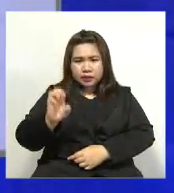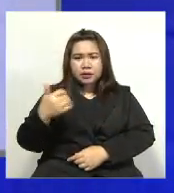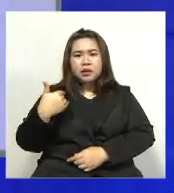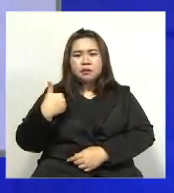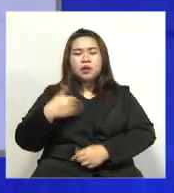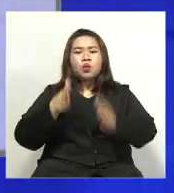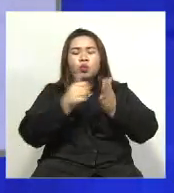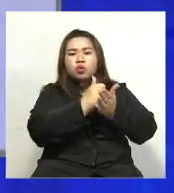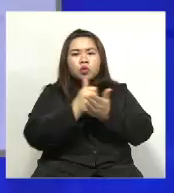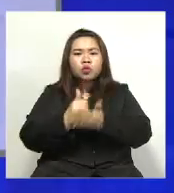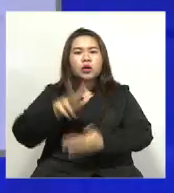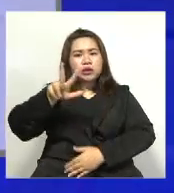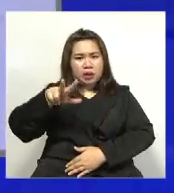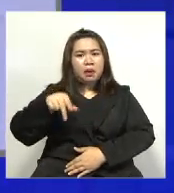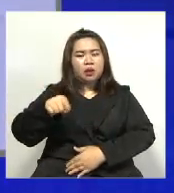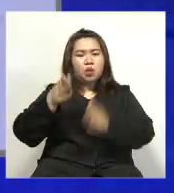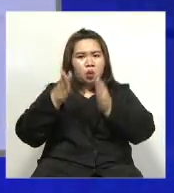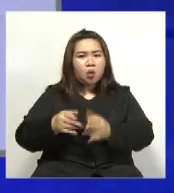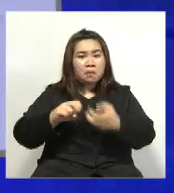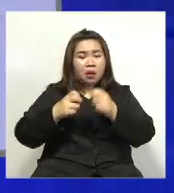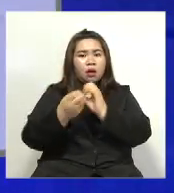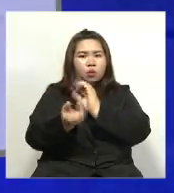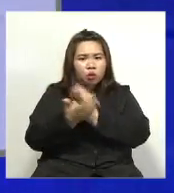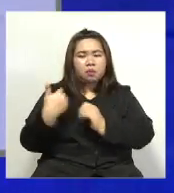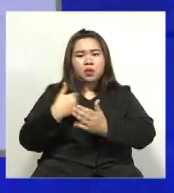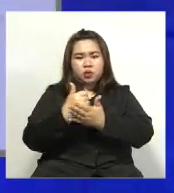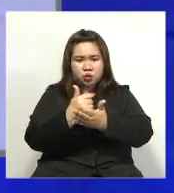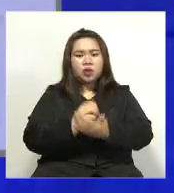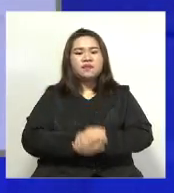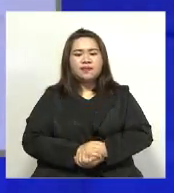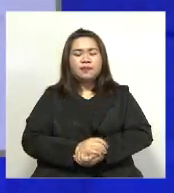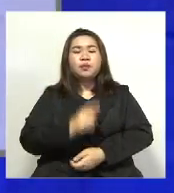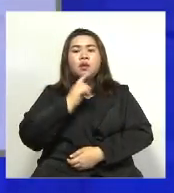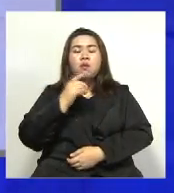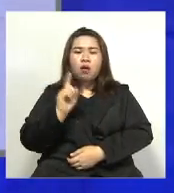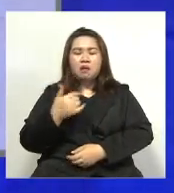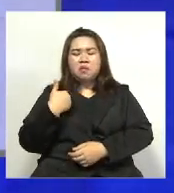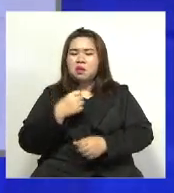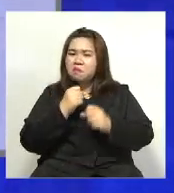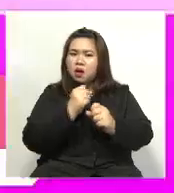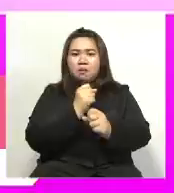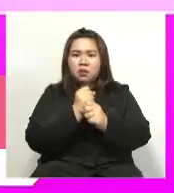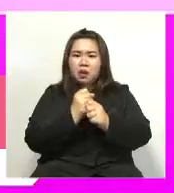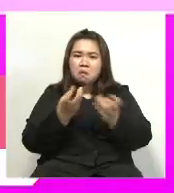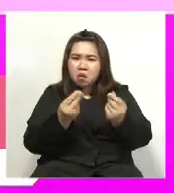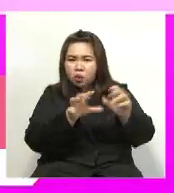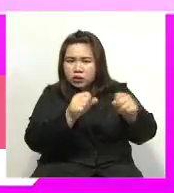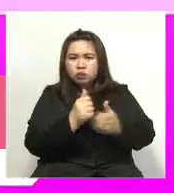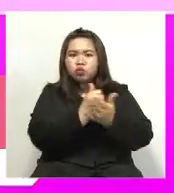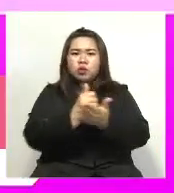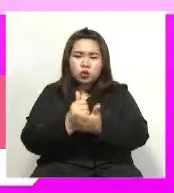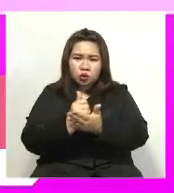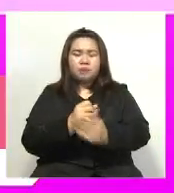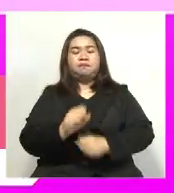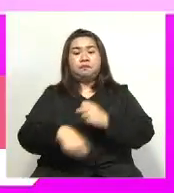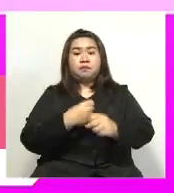ากการค้ามนุษย์ได้กว่า 3,000 คนสำหรับการเร่งรัดการดำเนินคดีตลอดเส้นทางของกระบวนการทำให้มีความรวดเร็วยิ่งขึ้นนั้นในปี